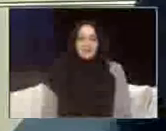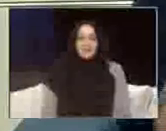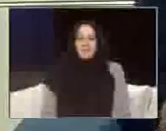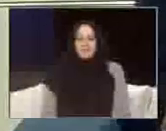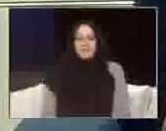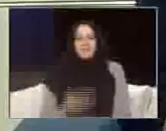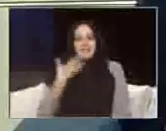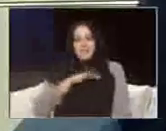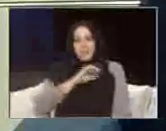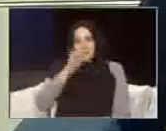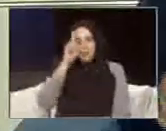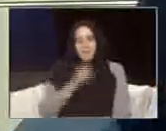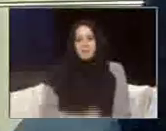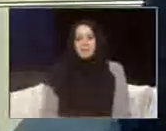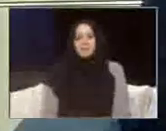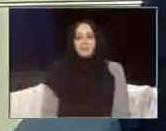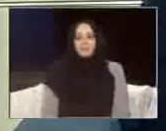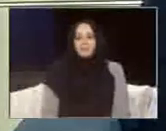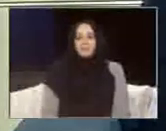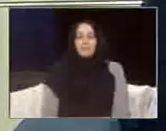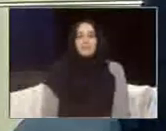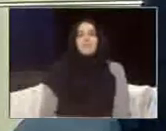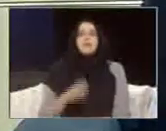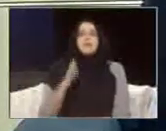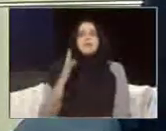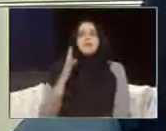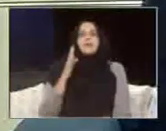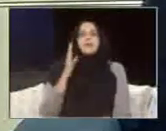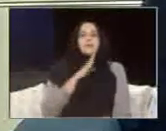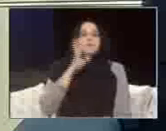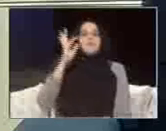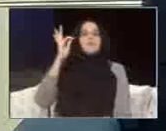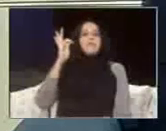السلام عليكم صح. فايزة من سطيف.